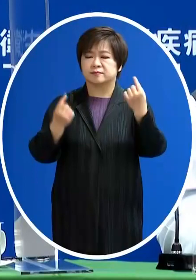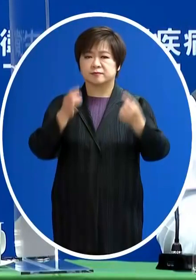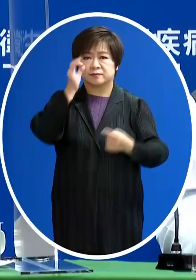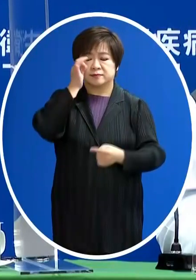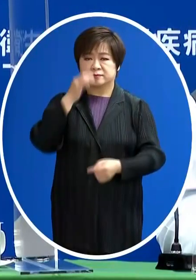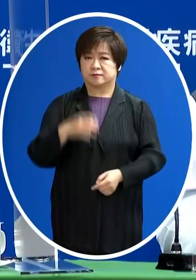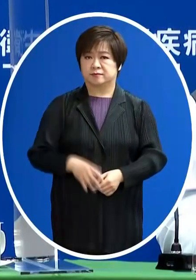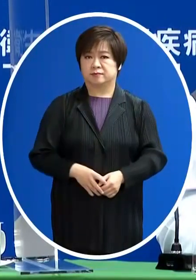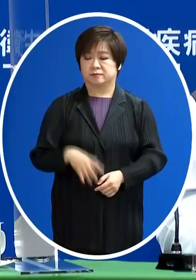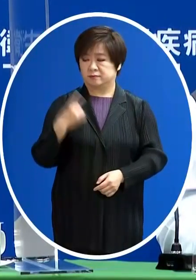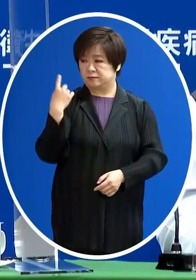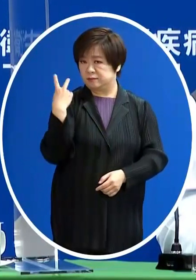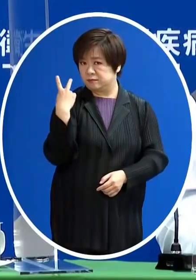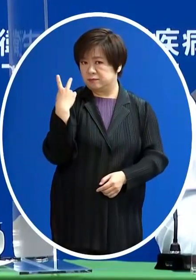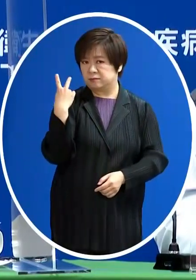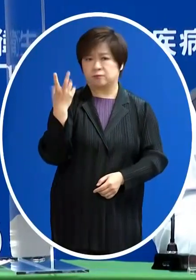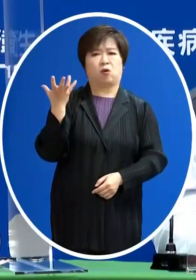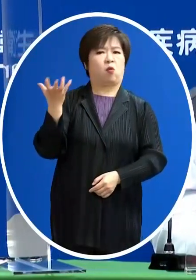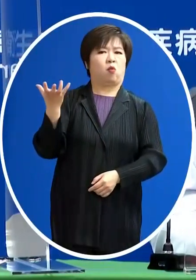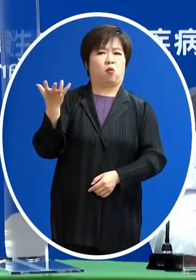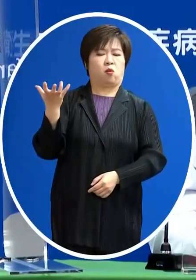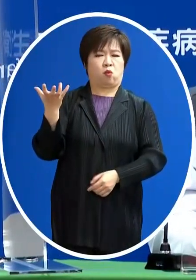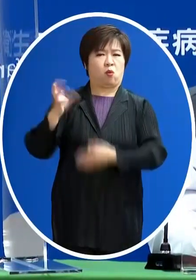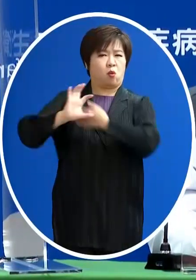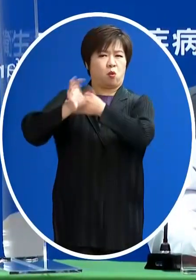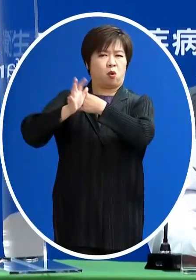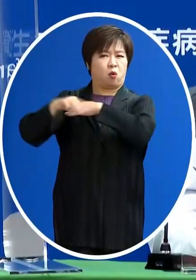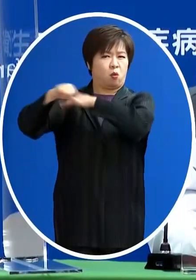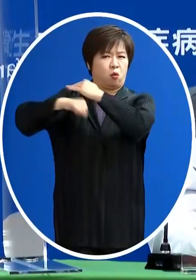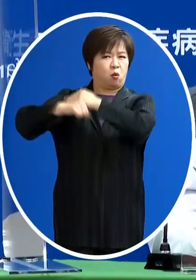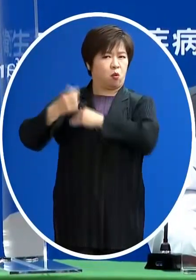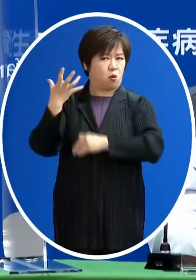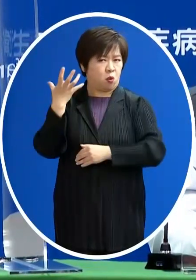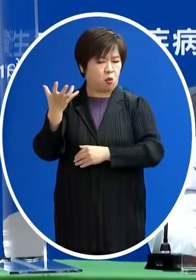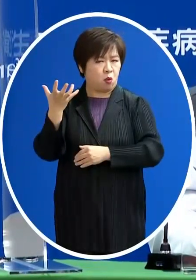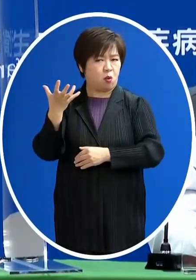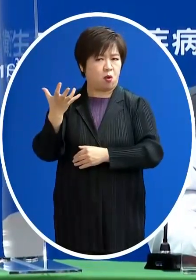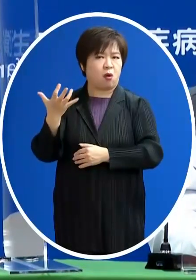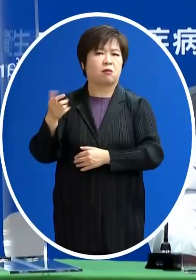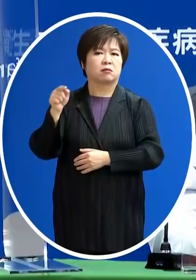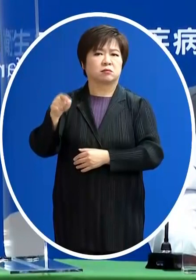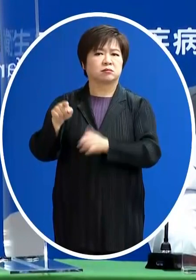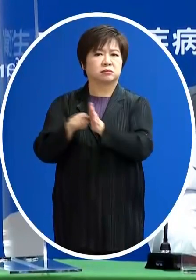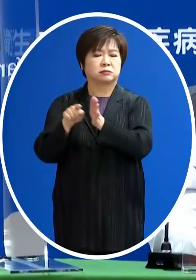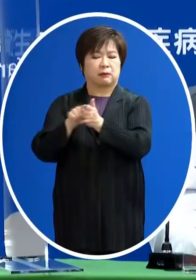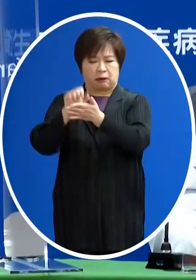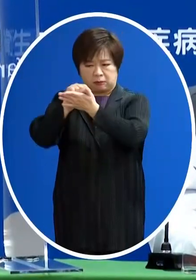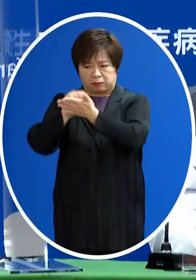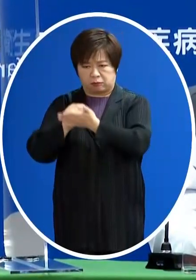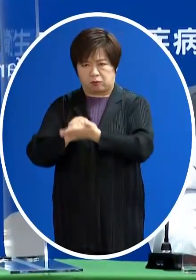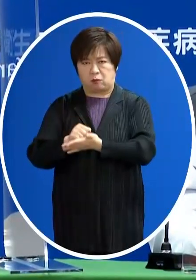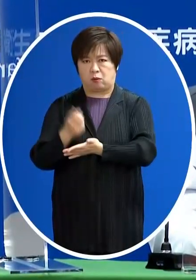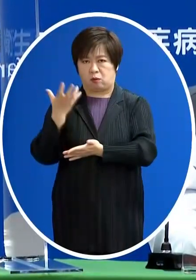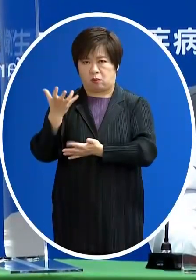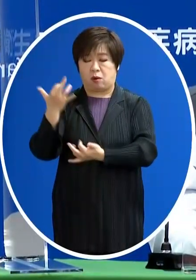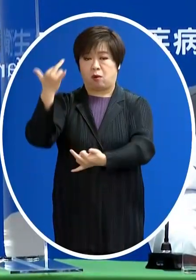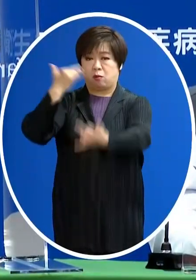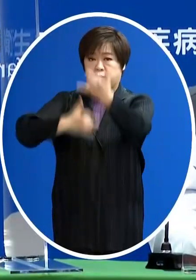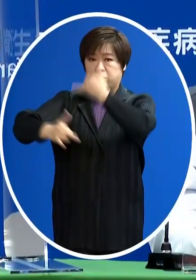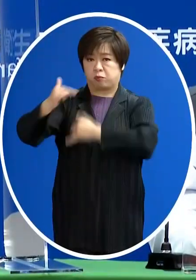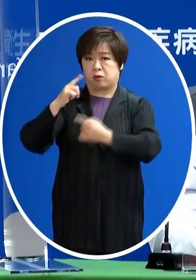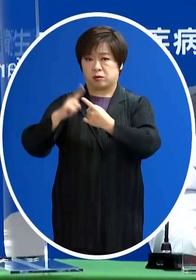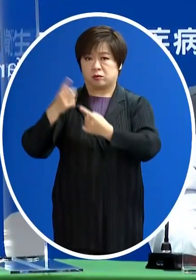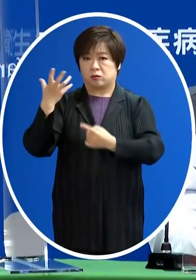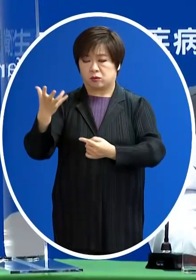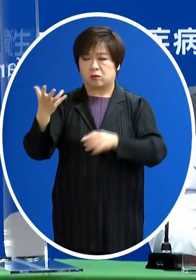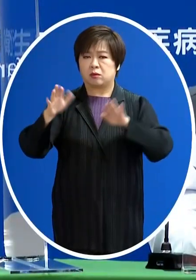相对前天很大量境外移入那时候有很大的一个量，那时候进来人比较多，昨天